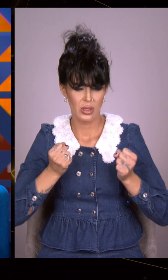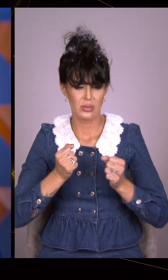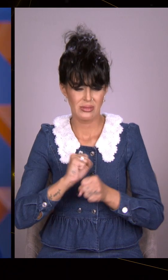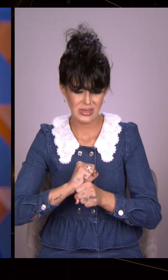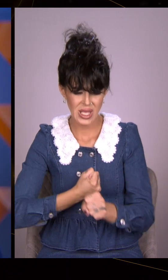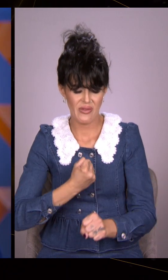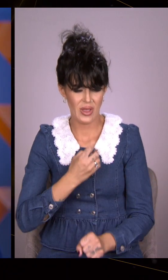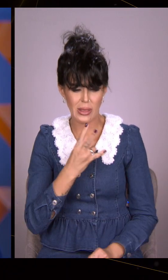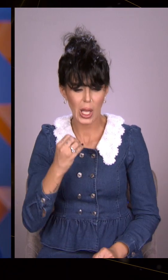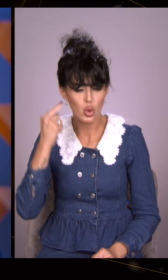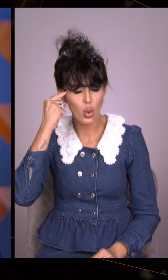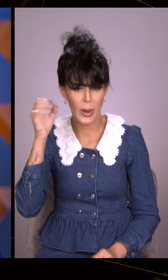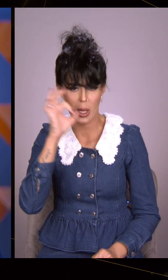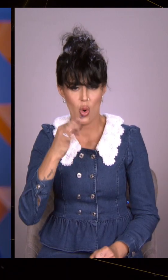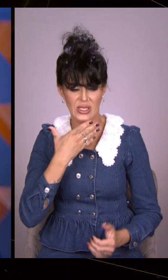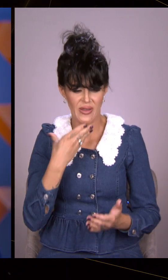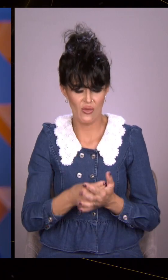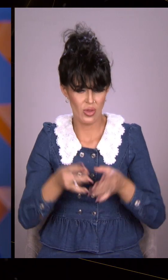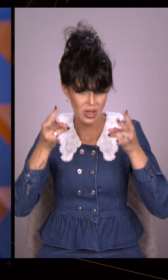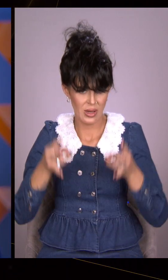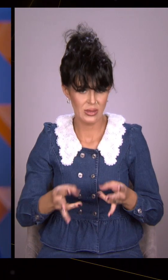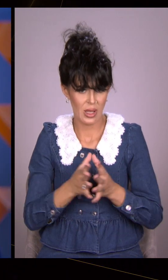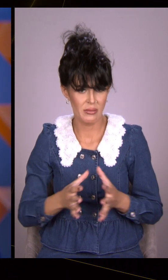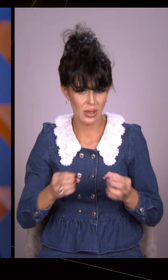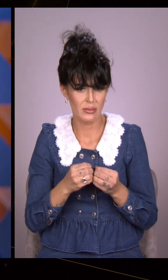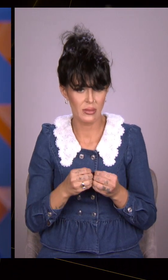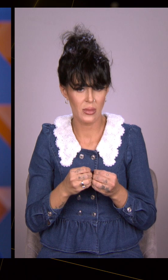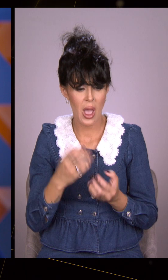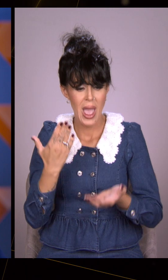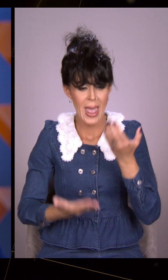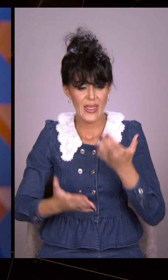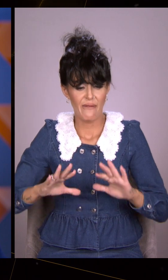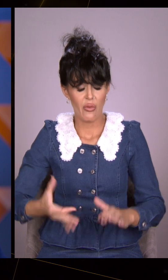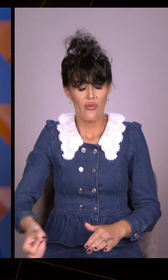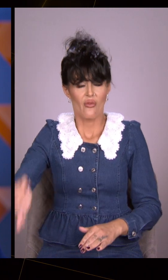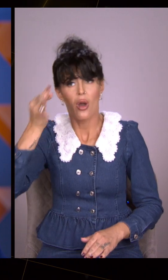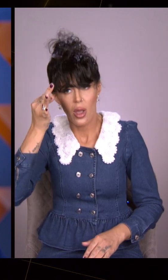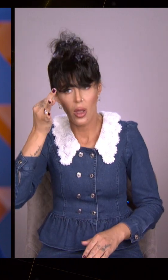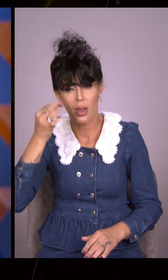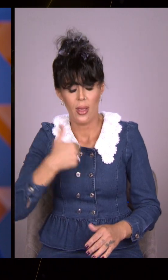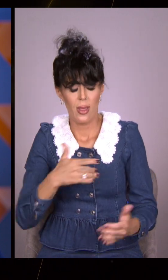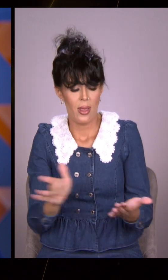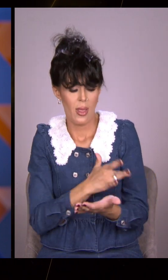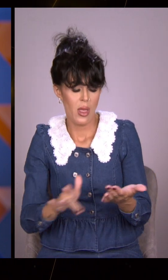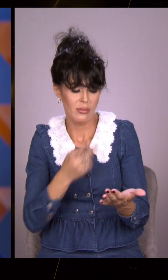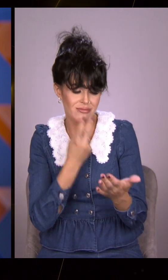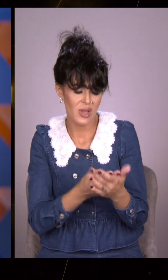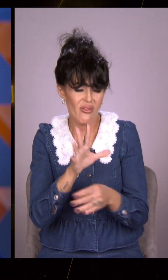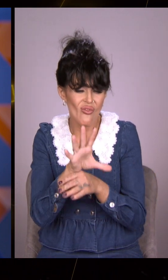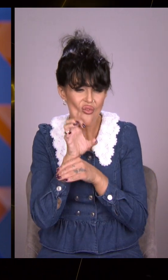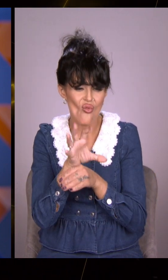Бо коли починаю згадувати, то або в гаджетах ті фотографії дивитись,